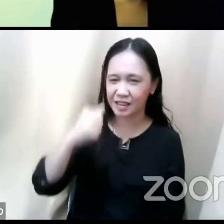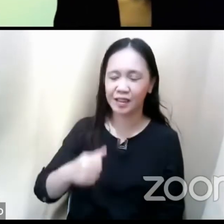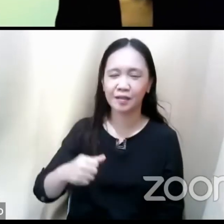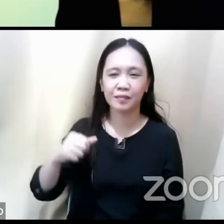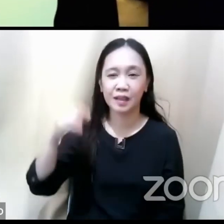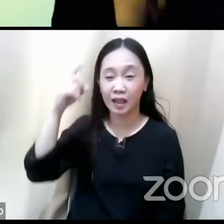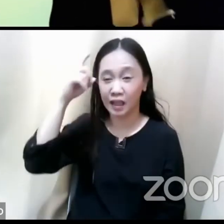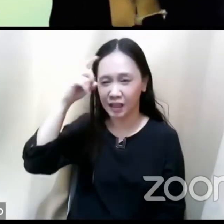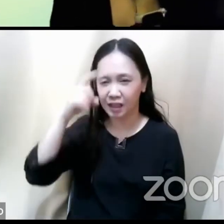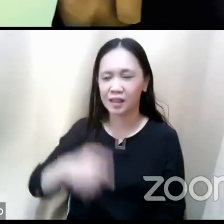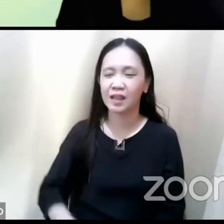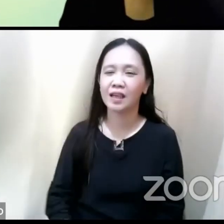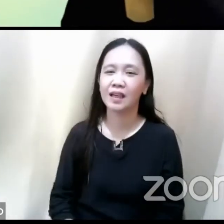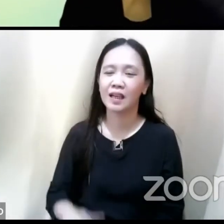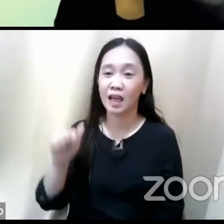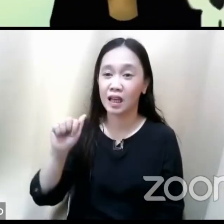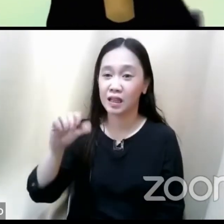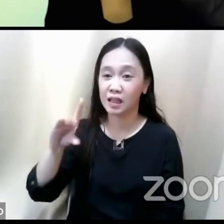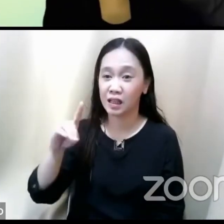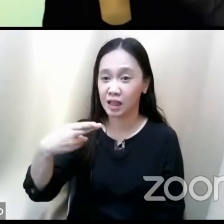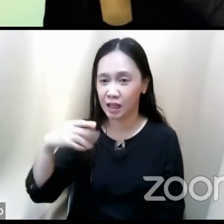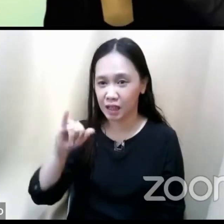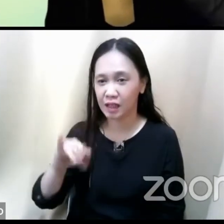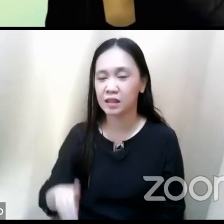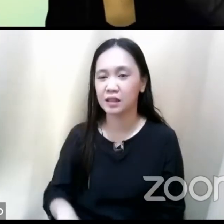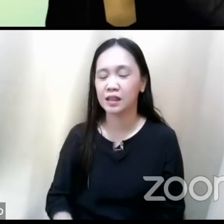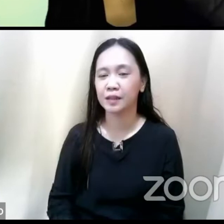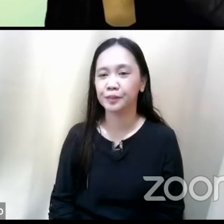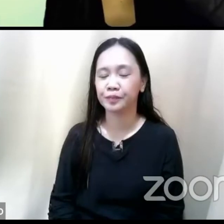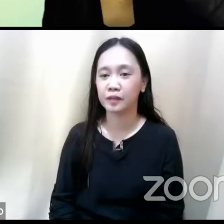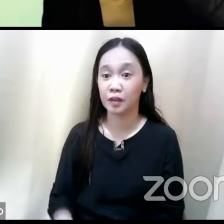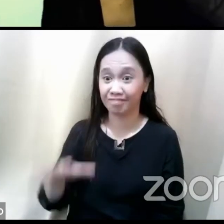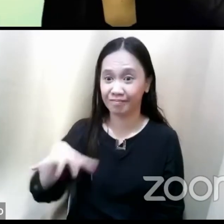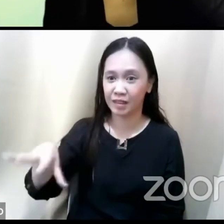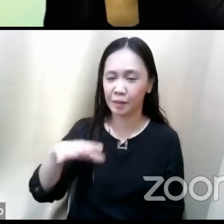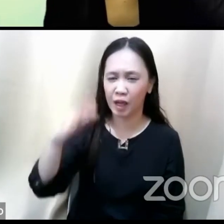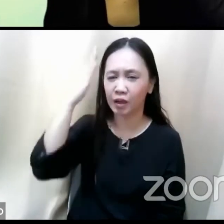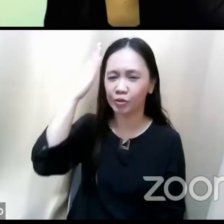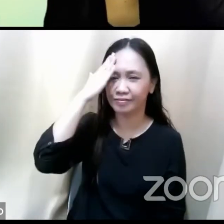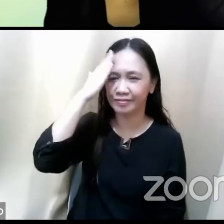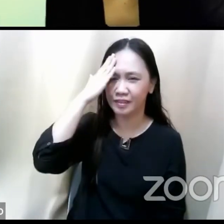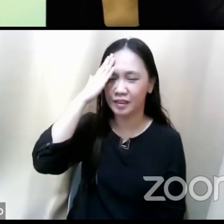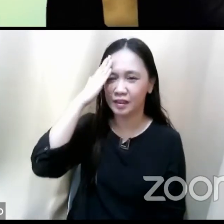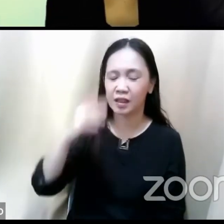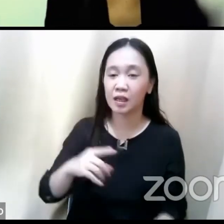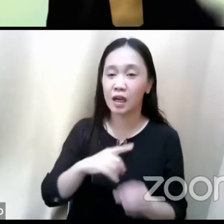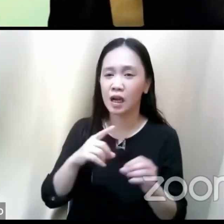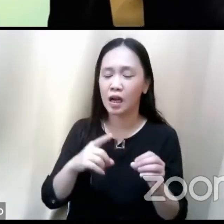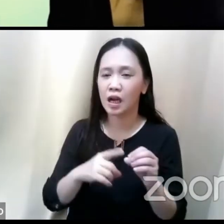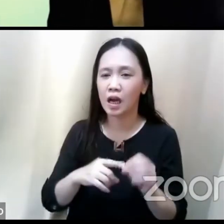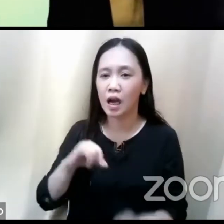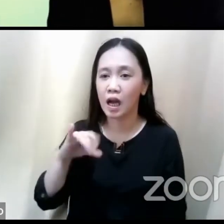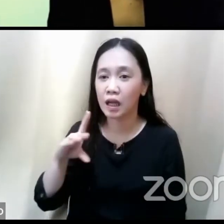Okay, go lang, Teacher Mark. Basically, no, for those na familiar sa tinatawag na IEP, no,